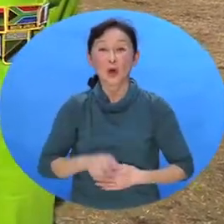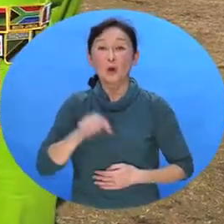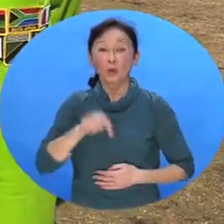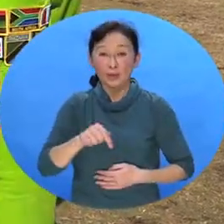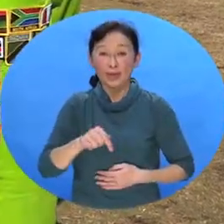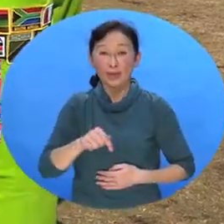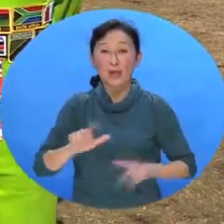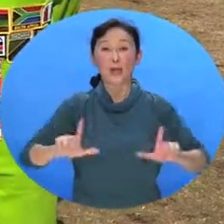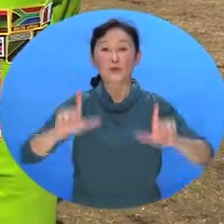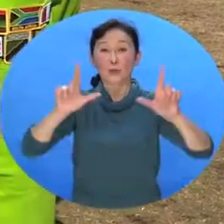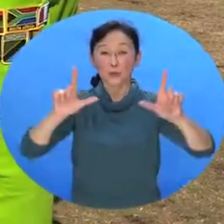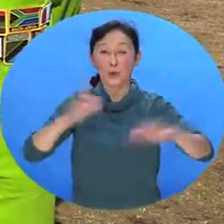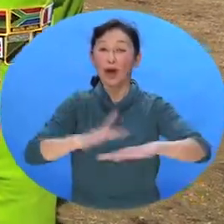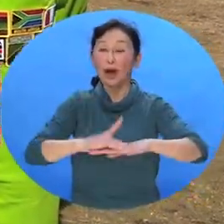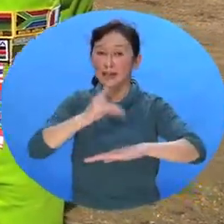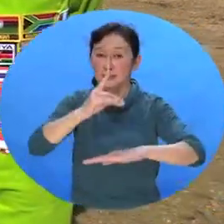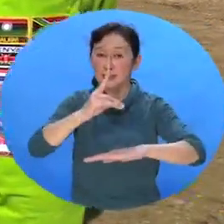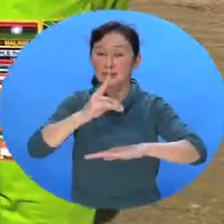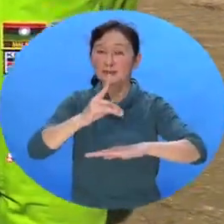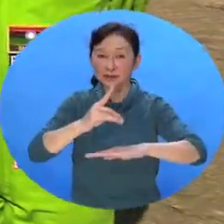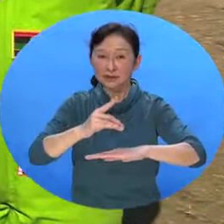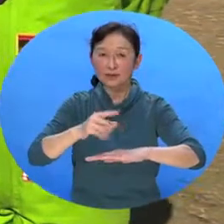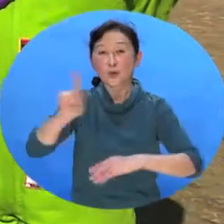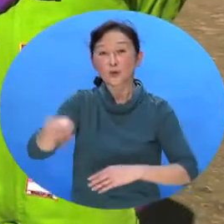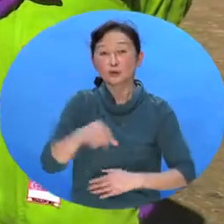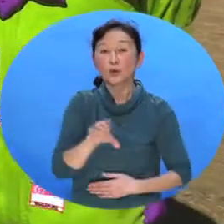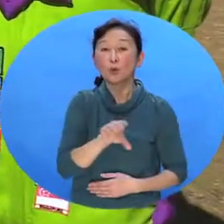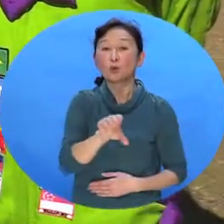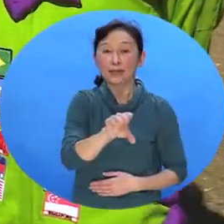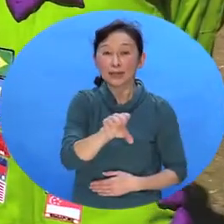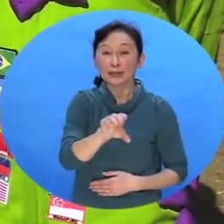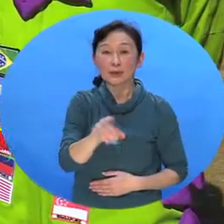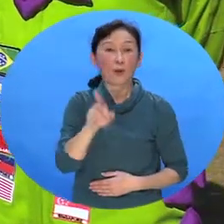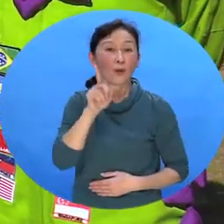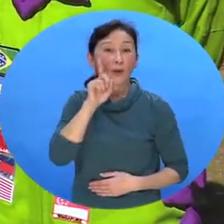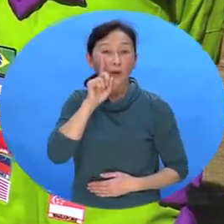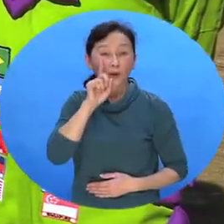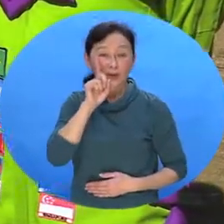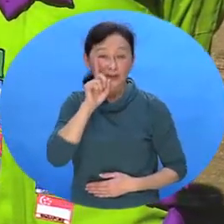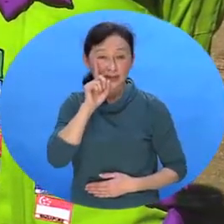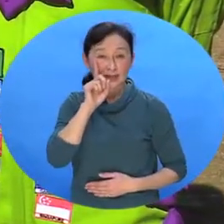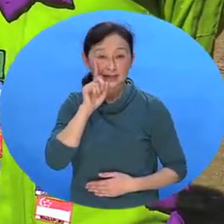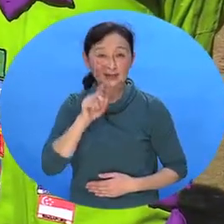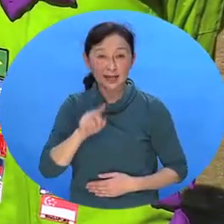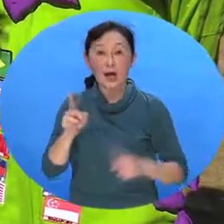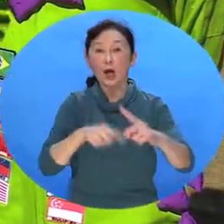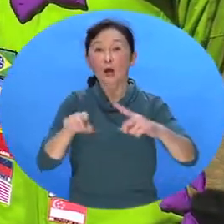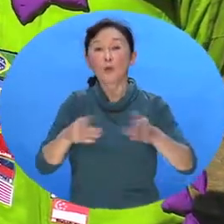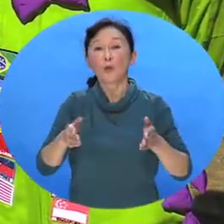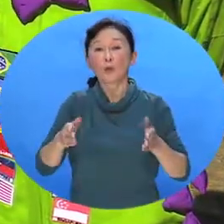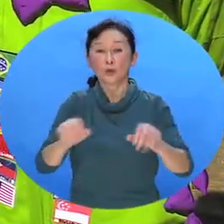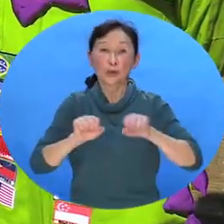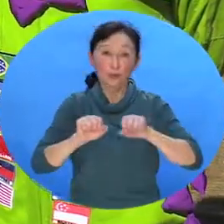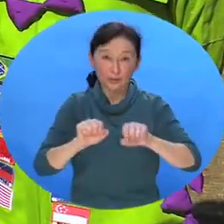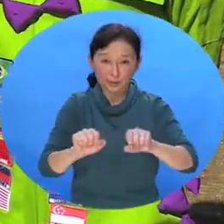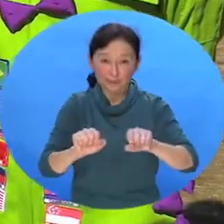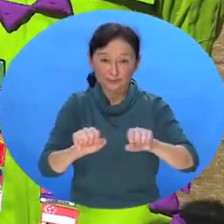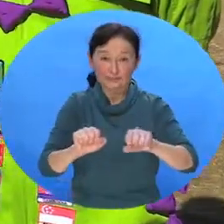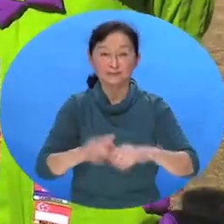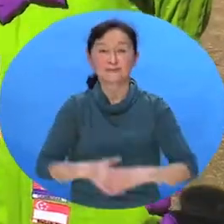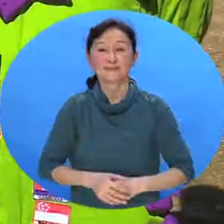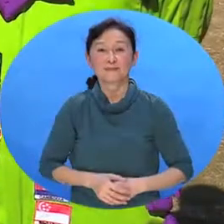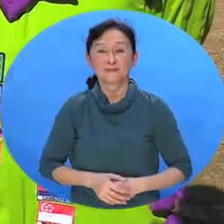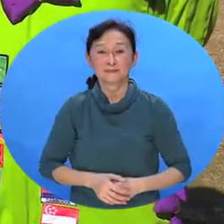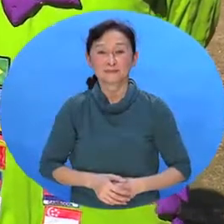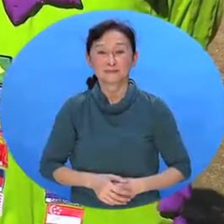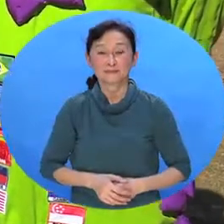とですね、ここでですね、都内で初めてとなる自動運転の実証実験が公道で行われるんです。 公道で、 は